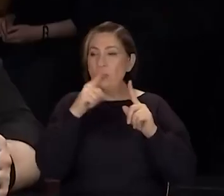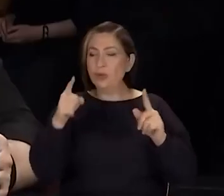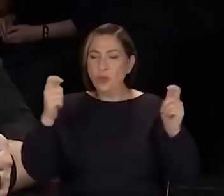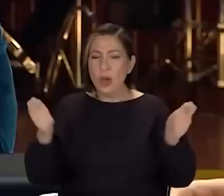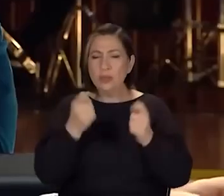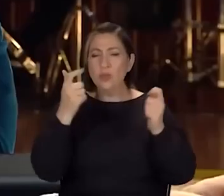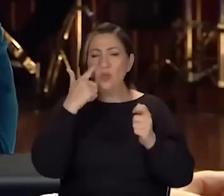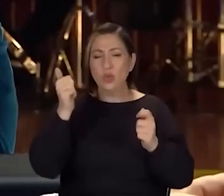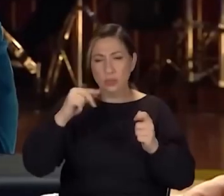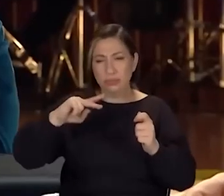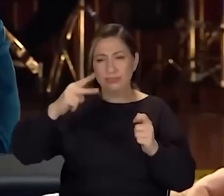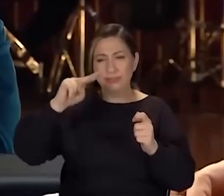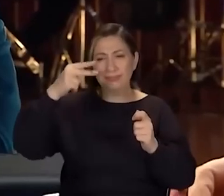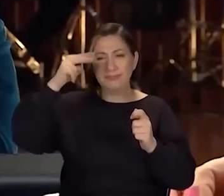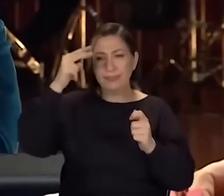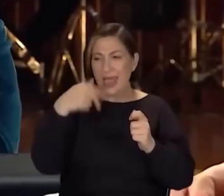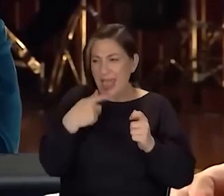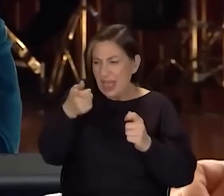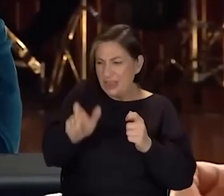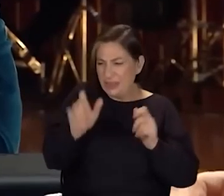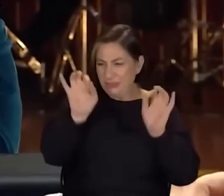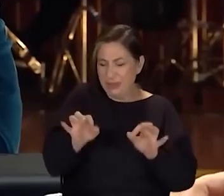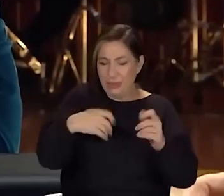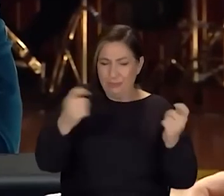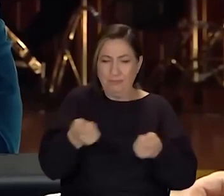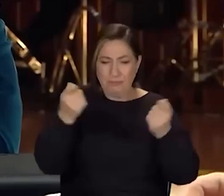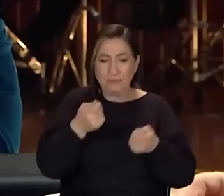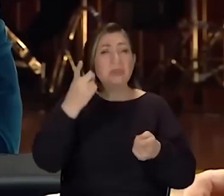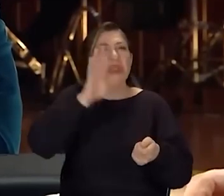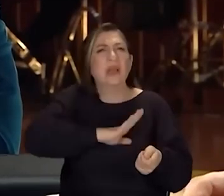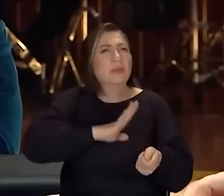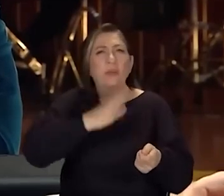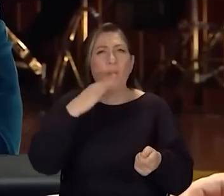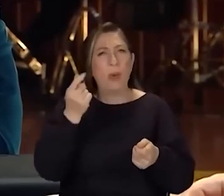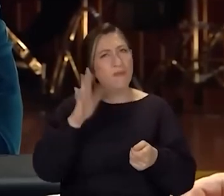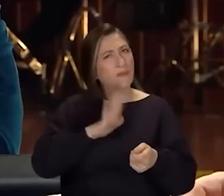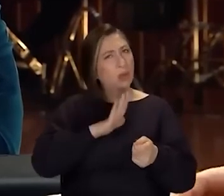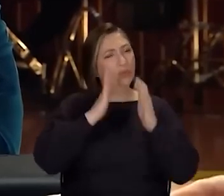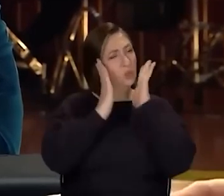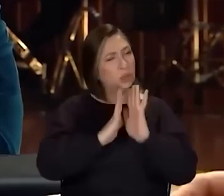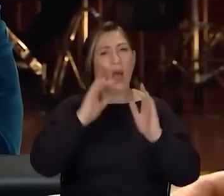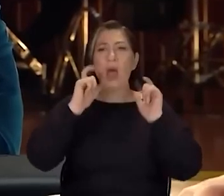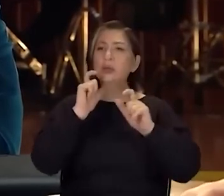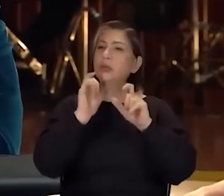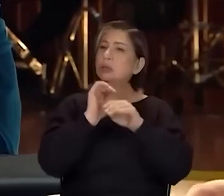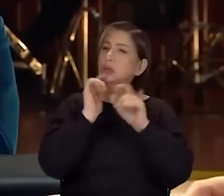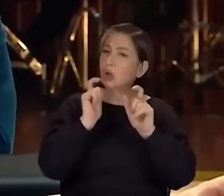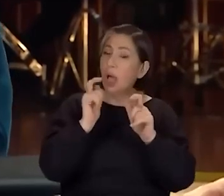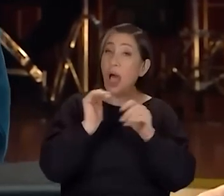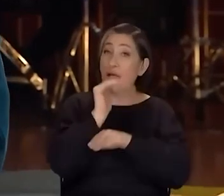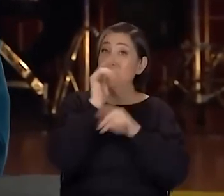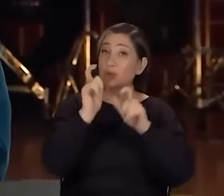uğraştım, müdürlüğe kadar geldim, eleman olarak başladım. Hiçbir derdim yoktu, cebimde param vardı, hayat sigortam vardı.